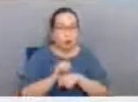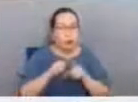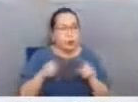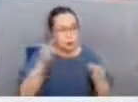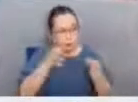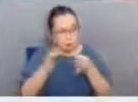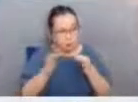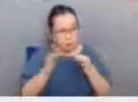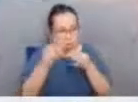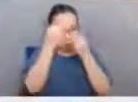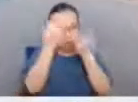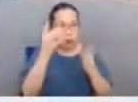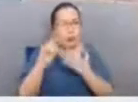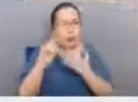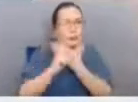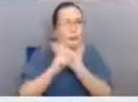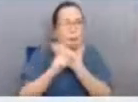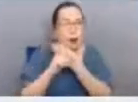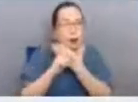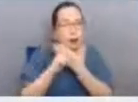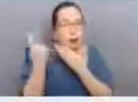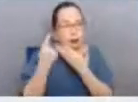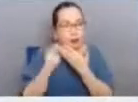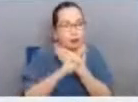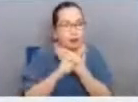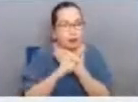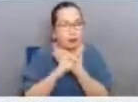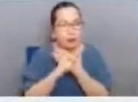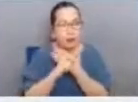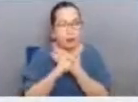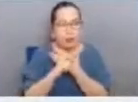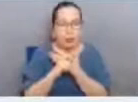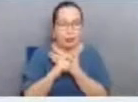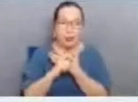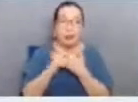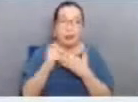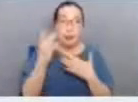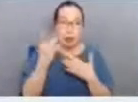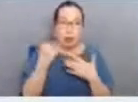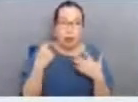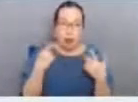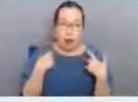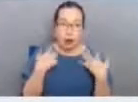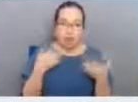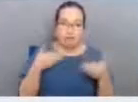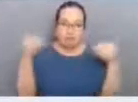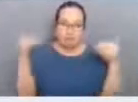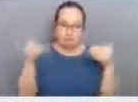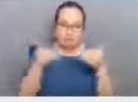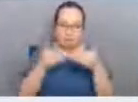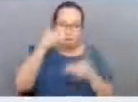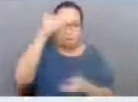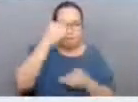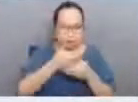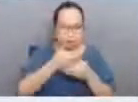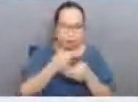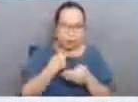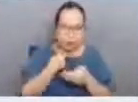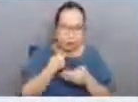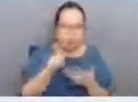na o umangat yung pong deployment natin. Sa ngayon po, last month lang, nakapagtala po tayo ng hindi bababa